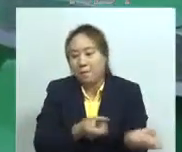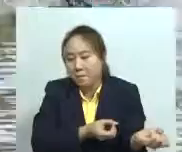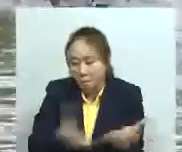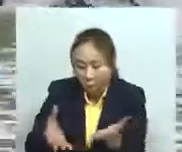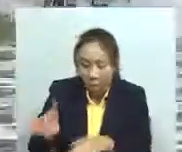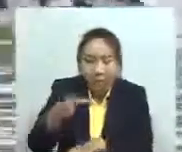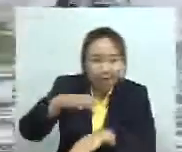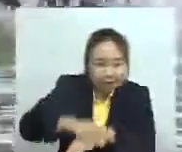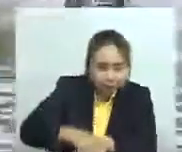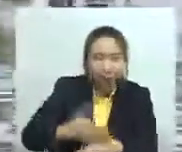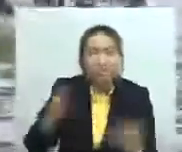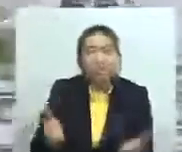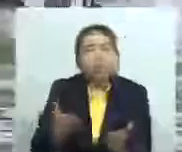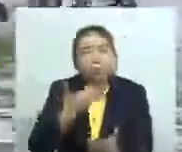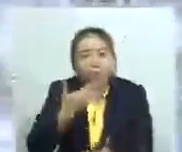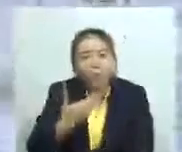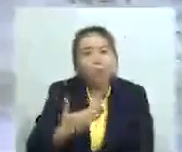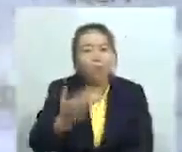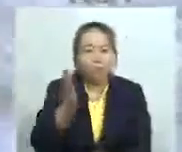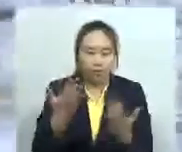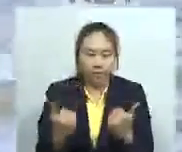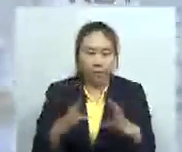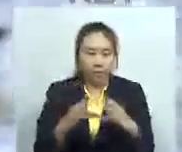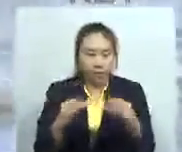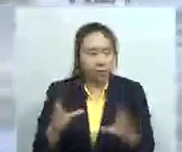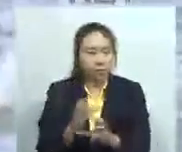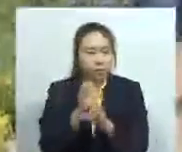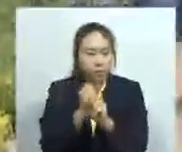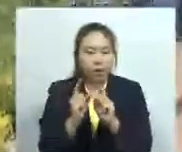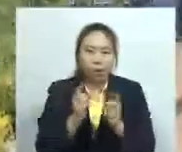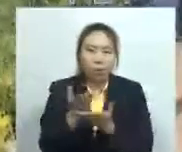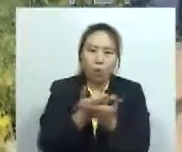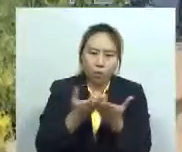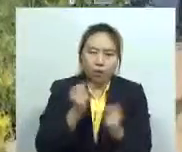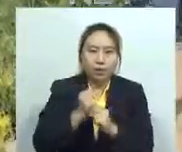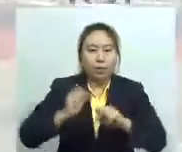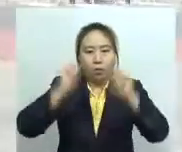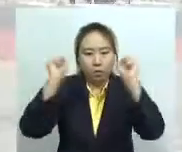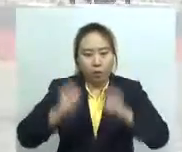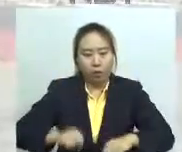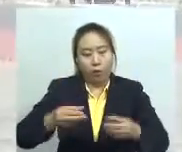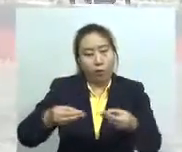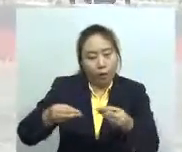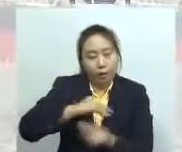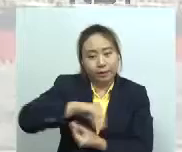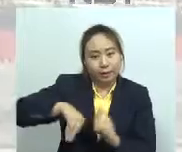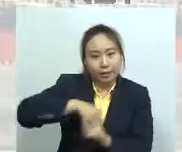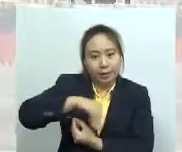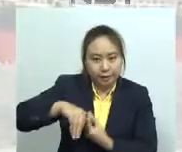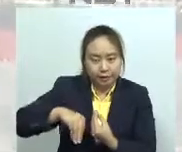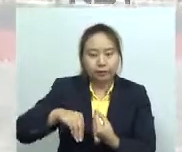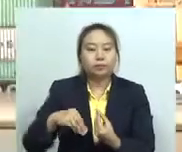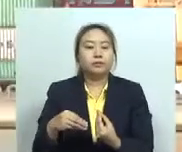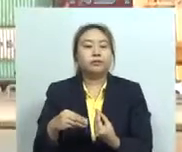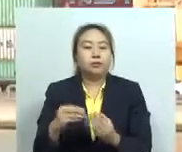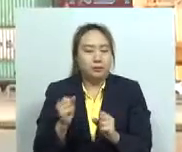อกจากนี้จะมีการประชุมเพื่อหาข้อสรุปเรื่องการเจรจาจัดทำความตกลงหุ้นส่วนทางเศรษฐกิจระดับภูมิภาคหรืออา